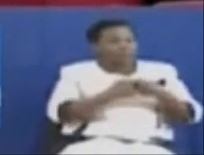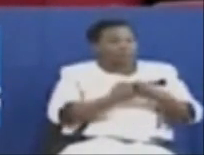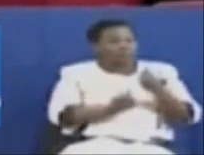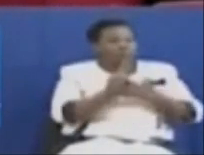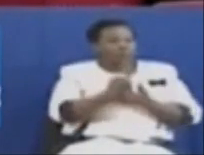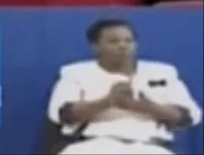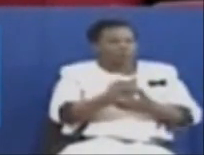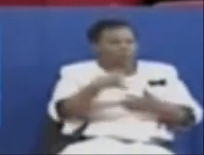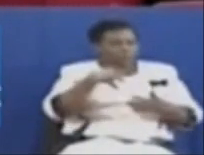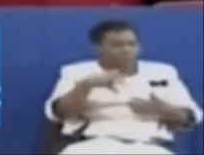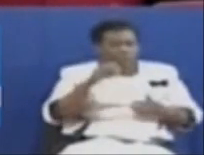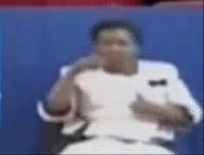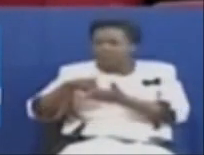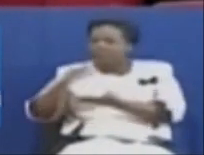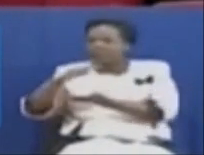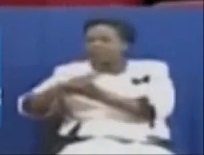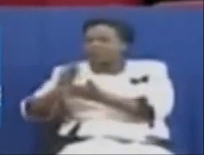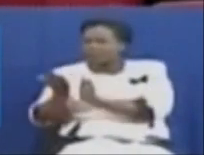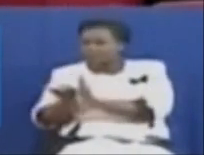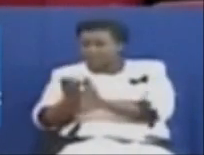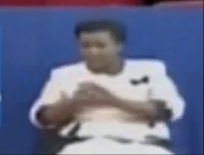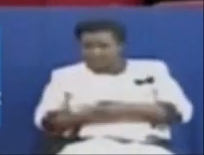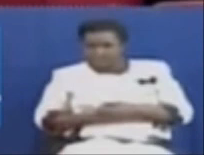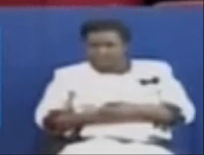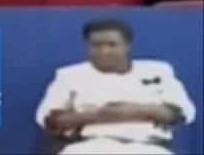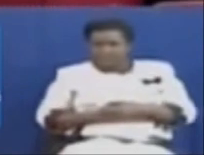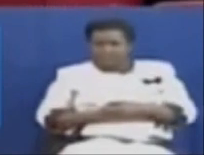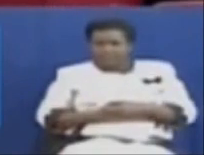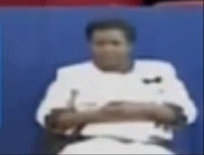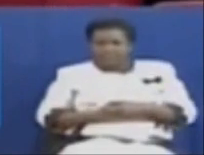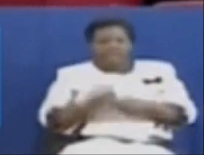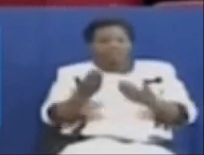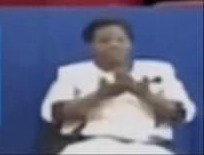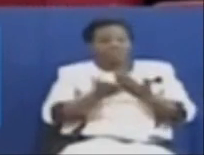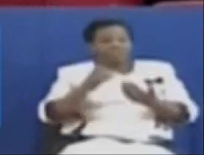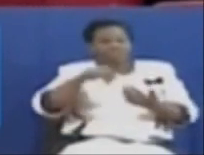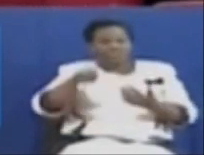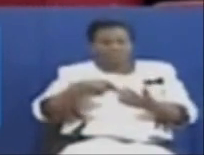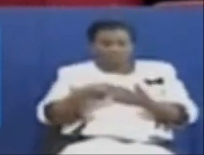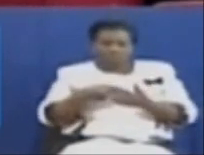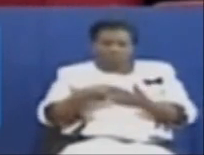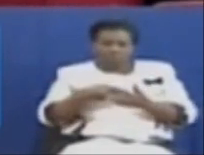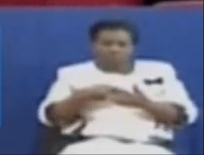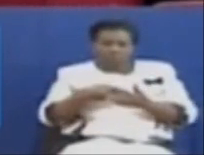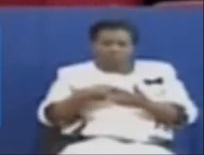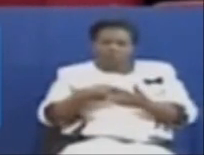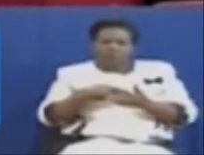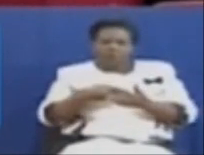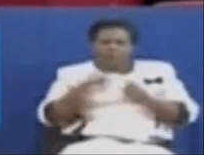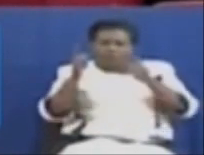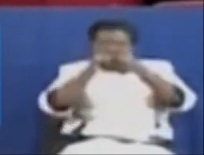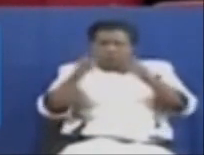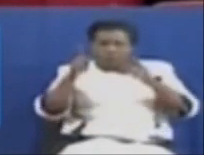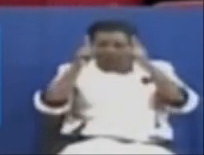kibiashara na benki ya maendeleo ya kilimo, na huko watapata huduma wanazohitaji za muda mrefu.